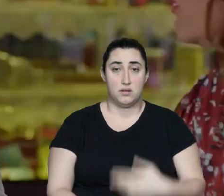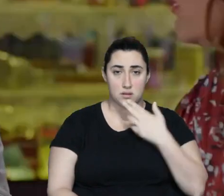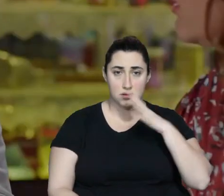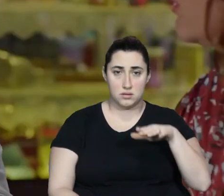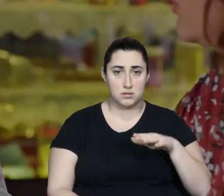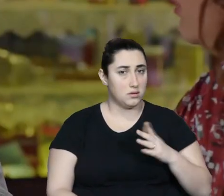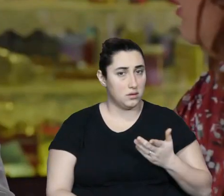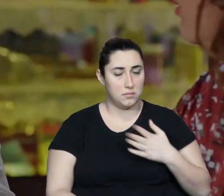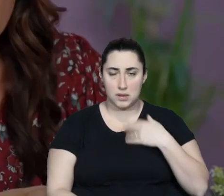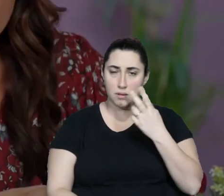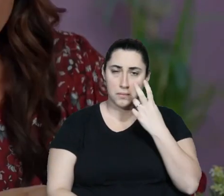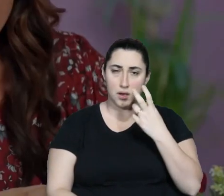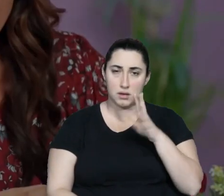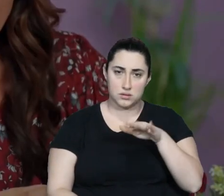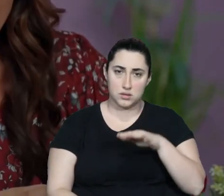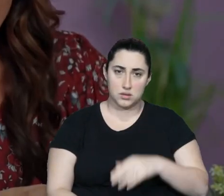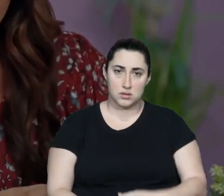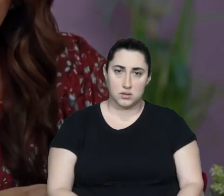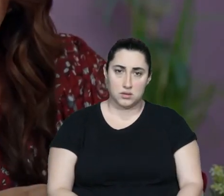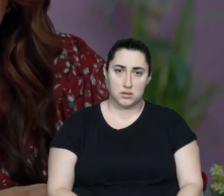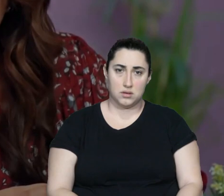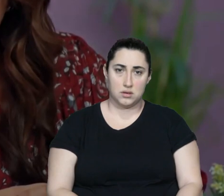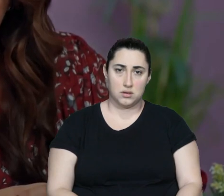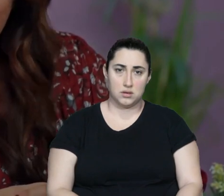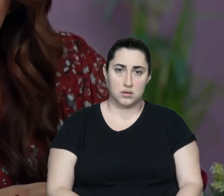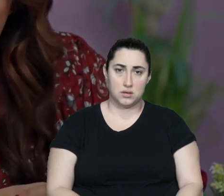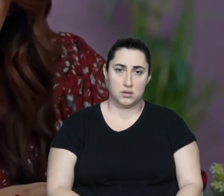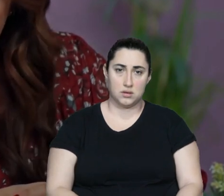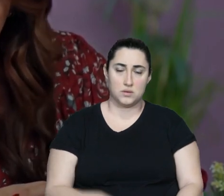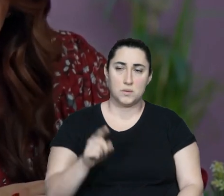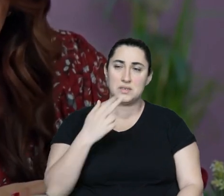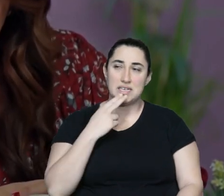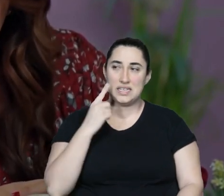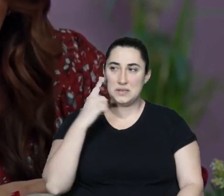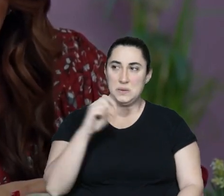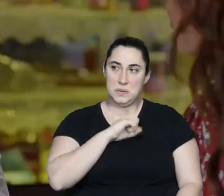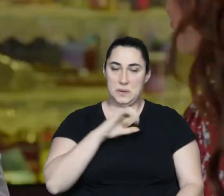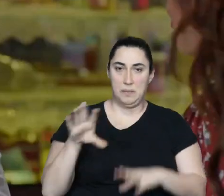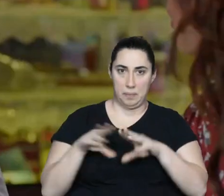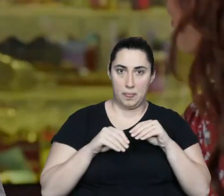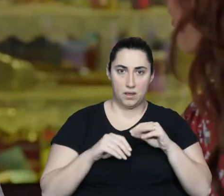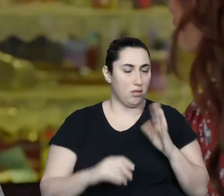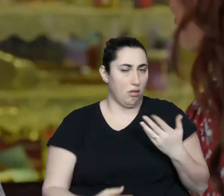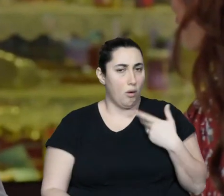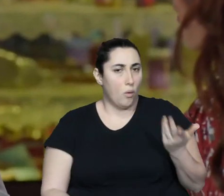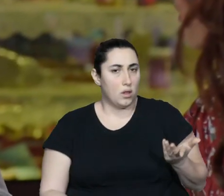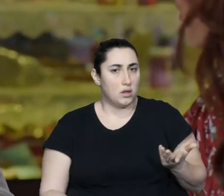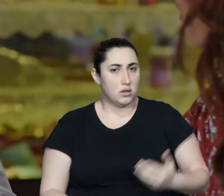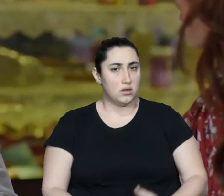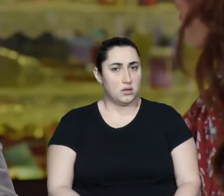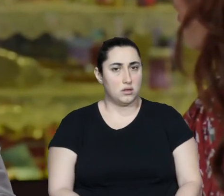Kız. Hı. Bana bak. Şşt. Sen bu kadından çekiniyor musun? Söyle. Aman ne çekineceğim